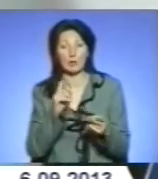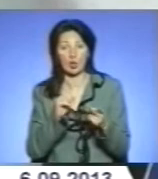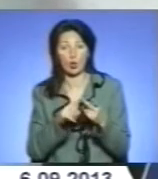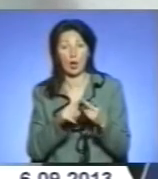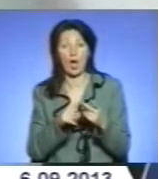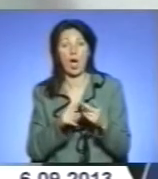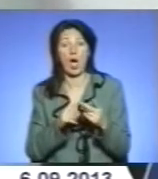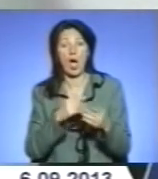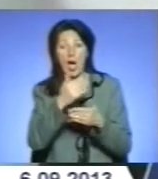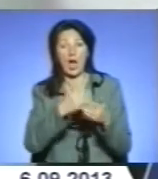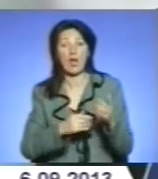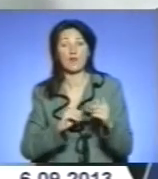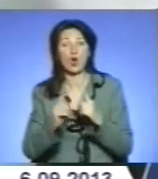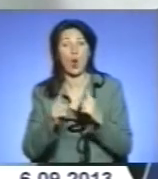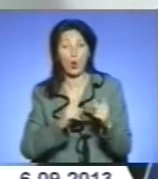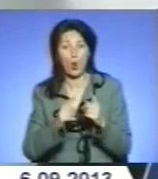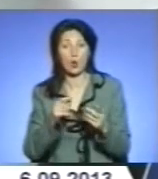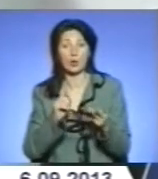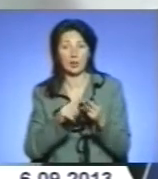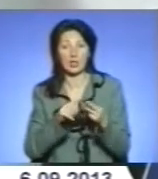Швидкість обілечення пасажира – три.